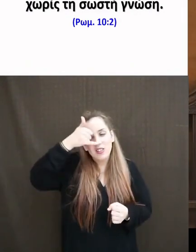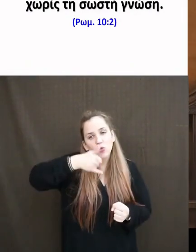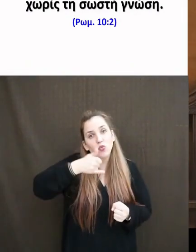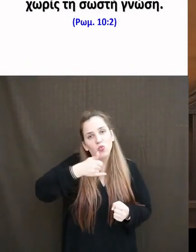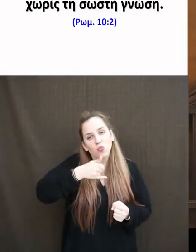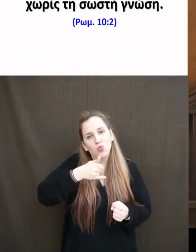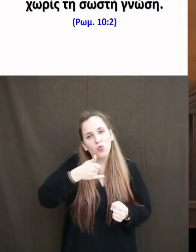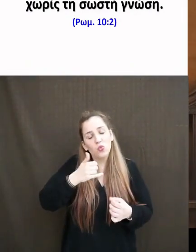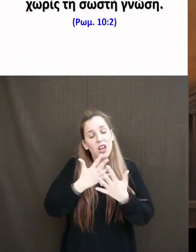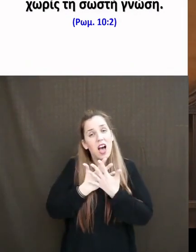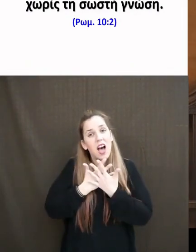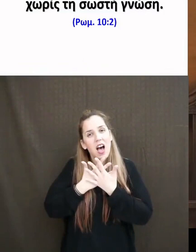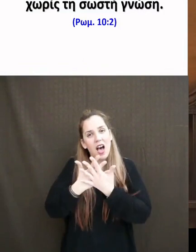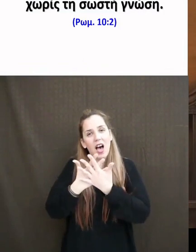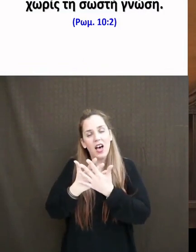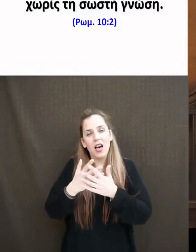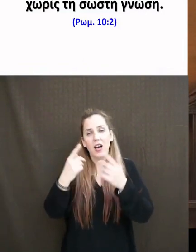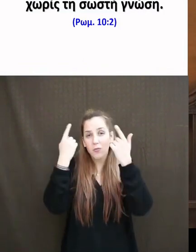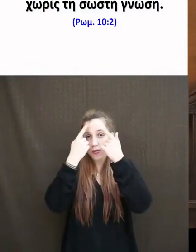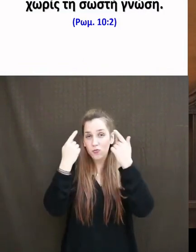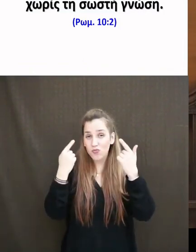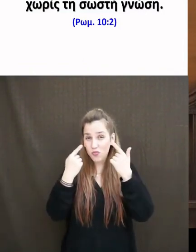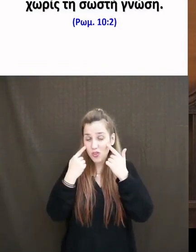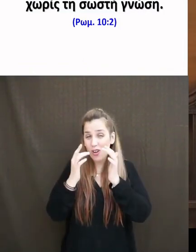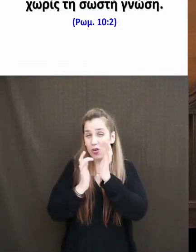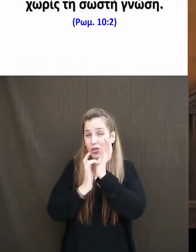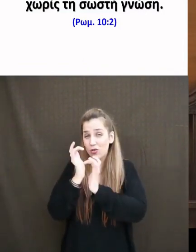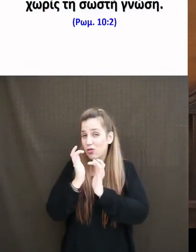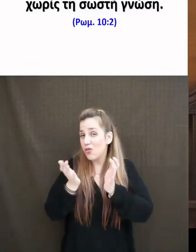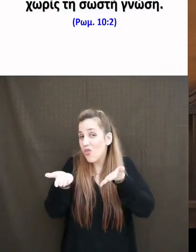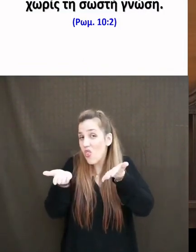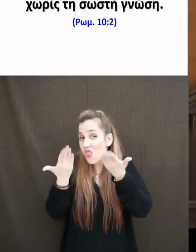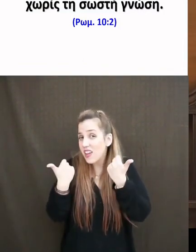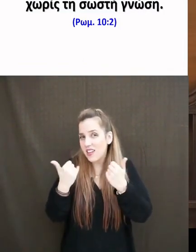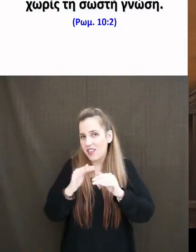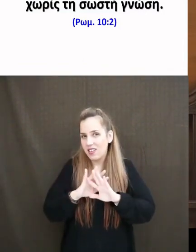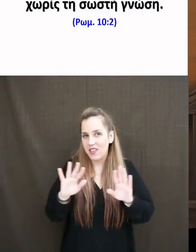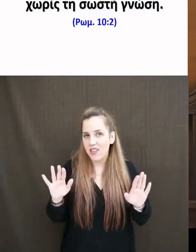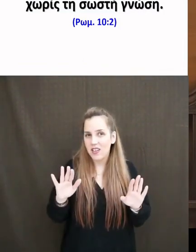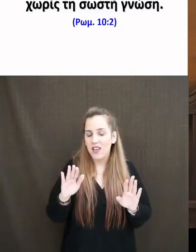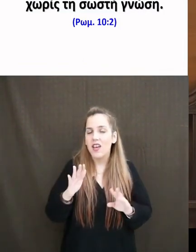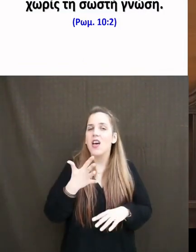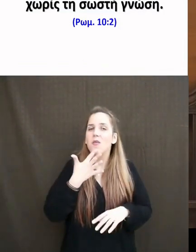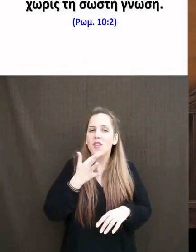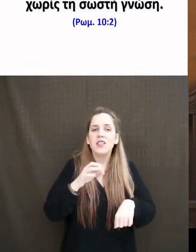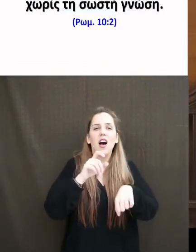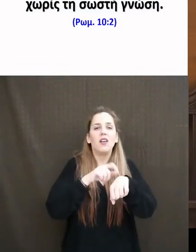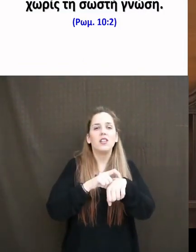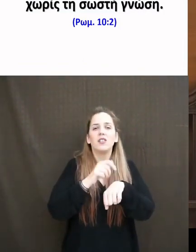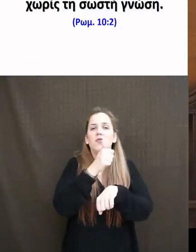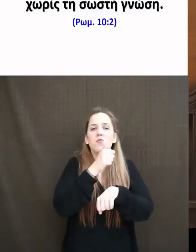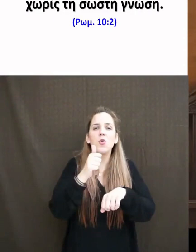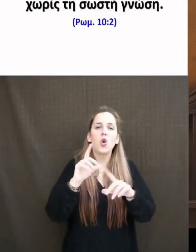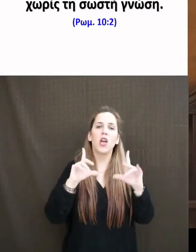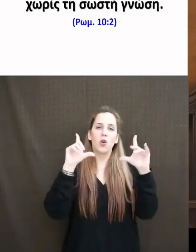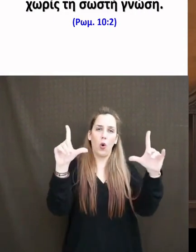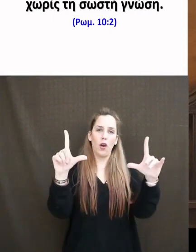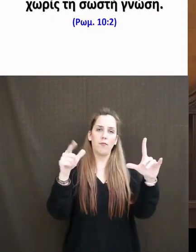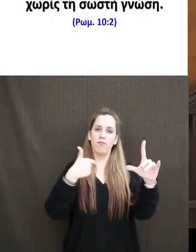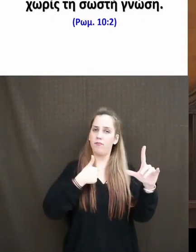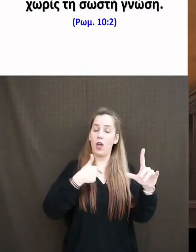που ο ίδιος έχει να συγχωρεθεί. Την ανάγκη που ο ίδιος έχει να μετανοήσει και να δικαιωθεί ενώπιον του